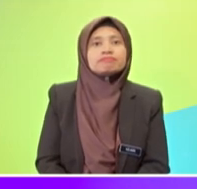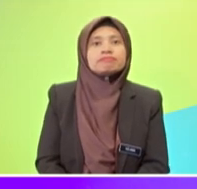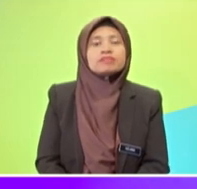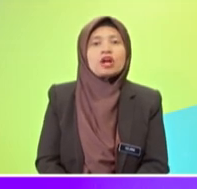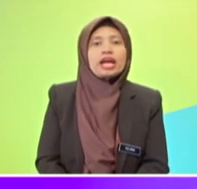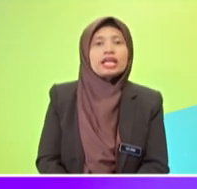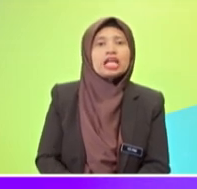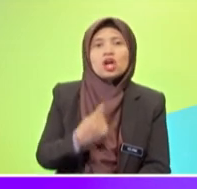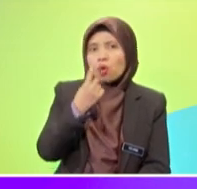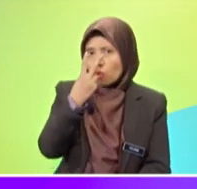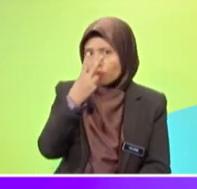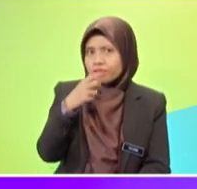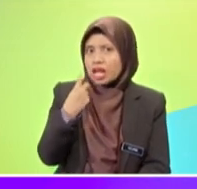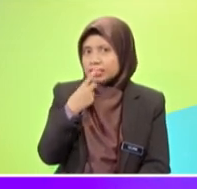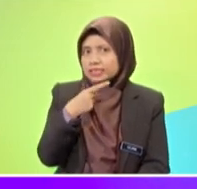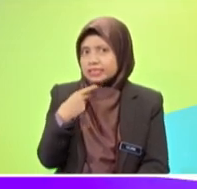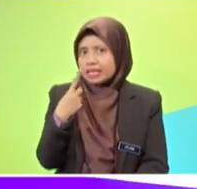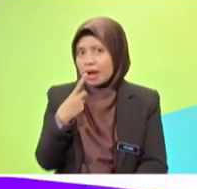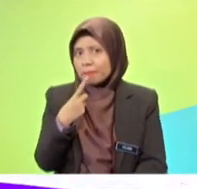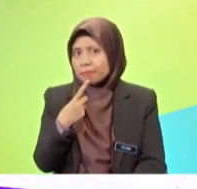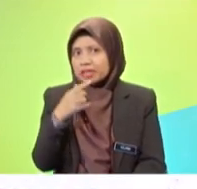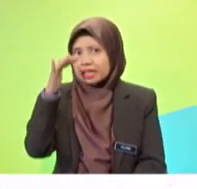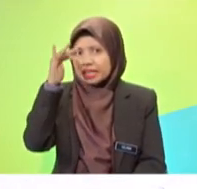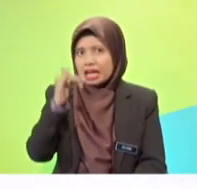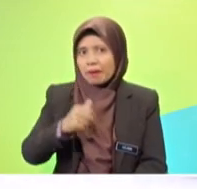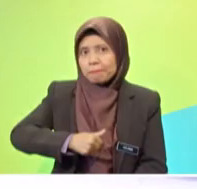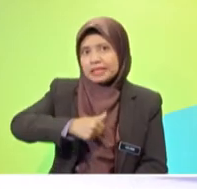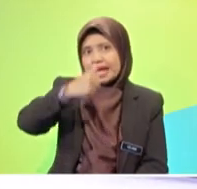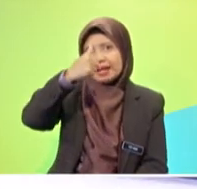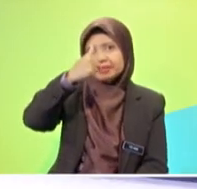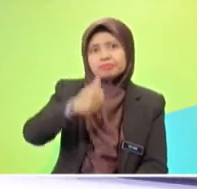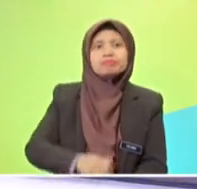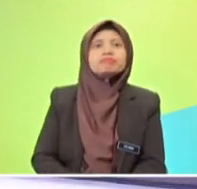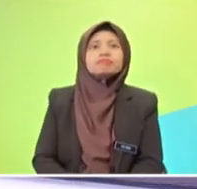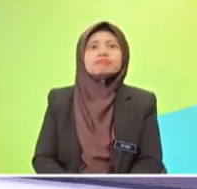kumpulan juragan ke yang kehilangan kapal ataupun belalang yang kehilangan